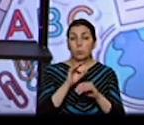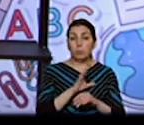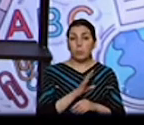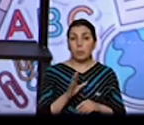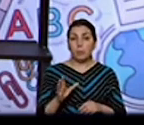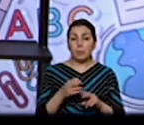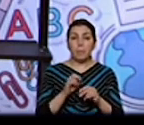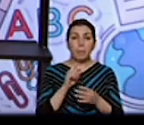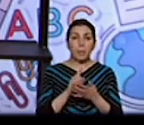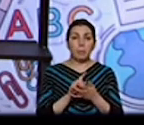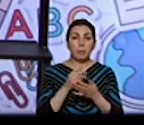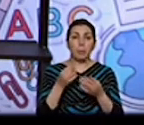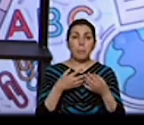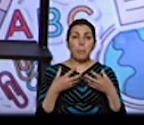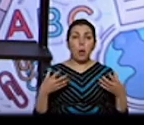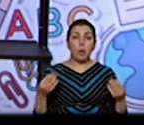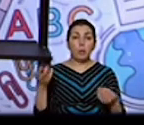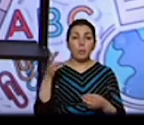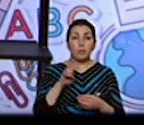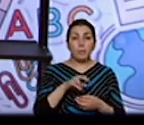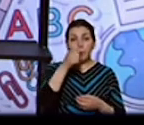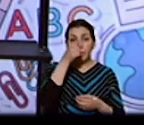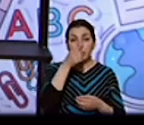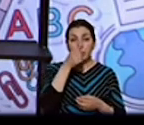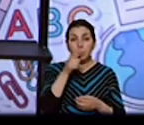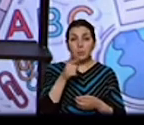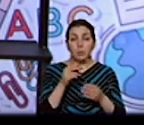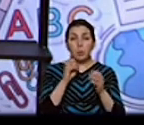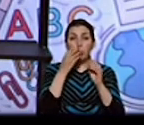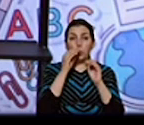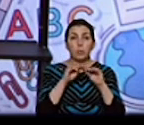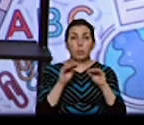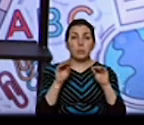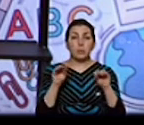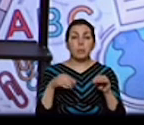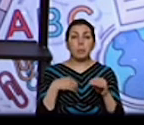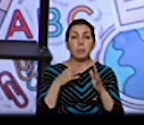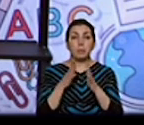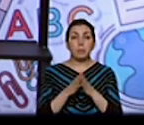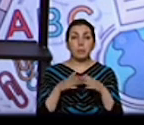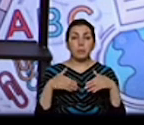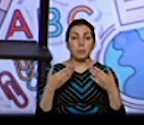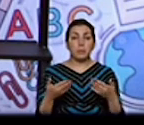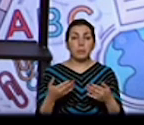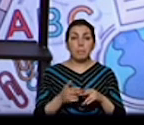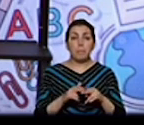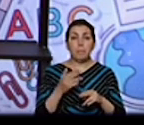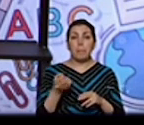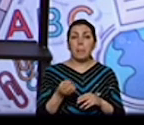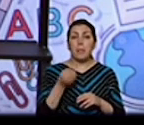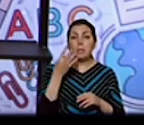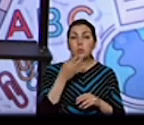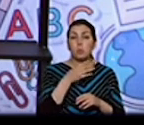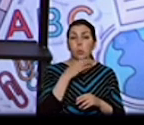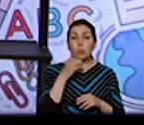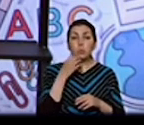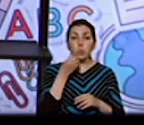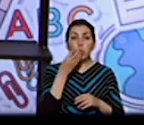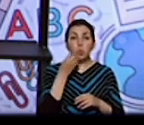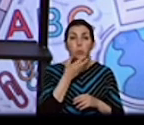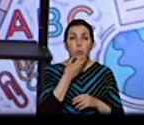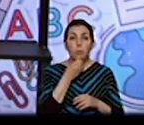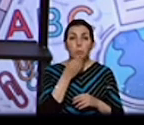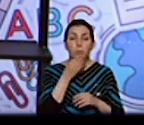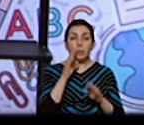ulgurmagan bo'lsangiz, albatta bahor fasli kelganda bu ishni amalga oshirishingizni tavsiya qilaman. Chunki qancha gul chiroyli